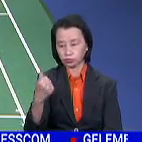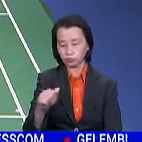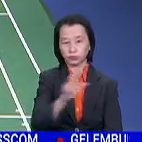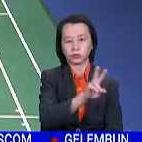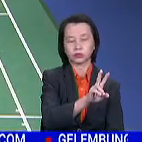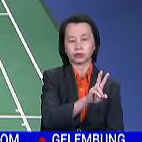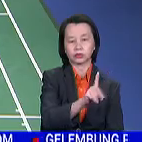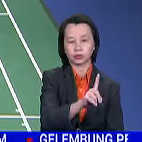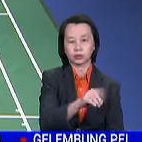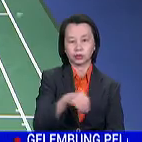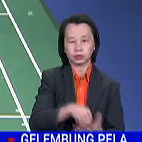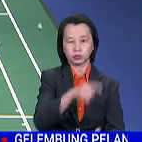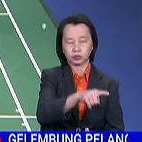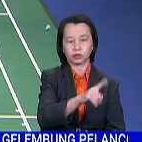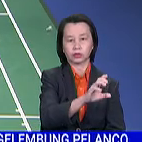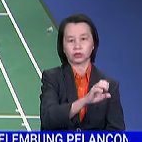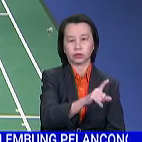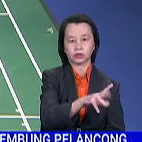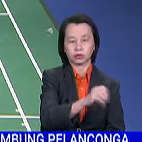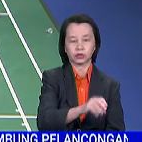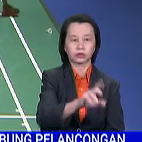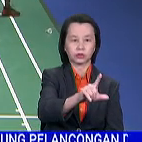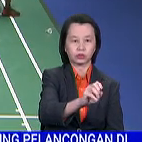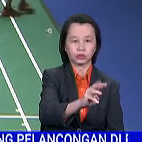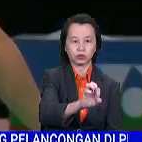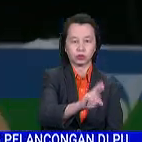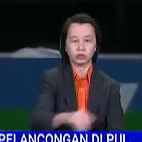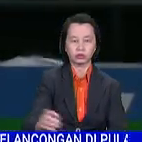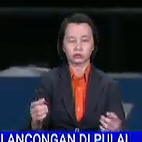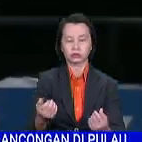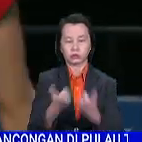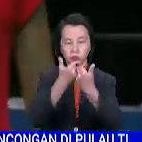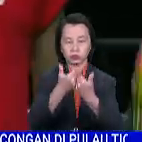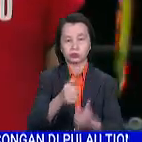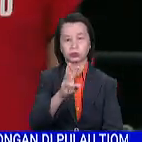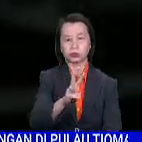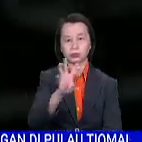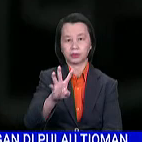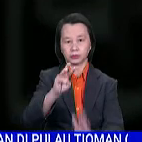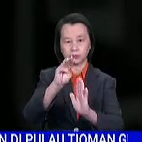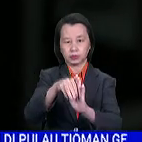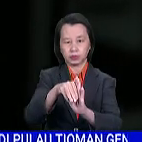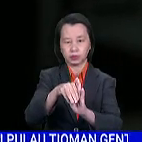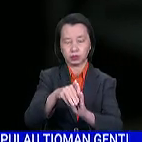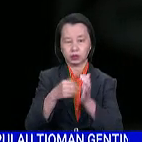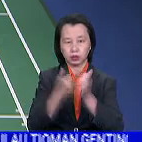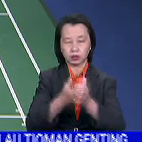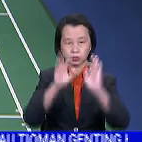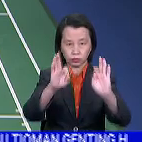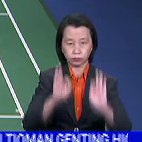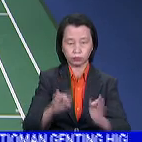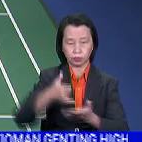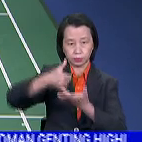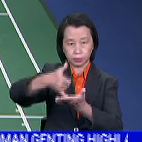1021 ditangani globe Soccer lovers dalam pertempuran selama 64 menit Negeri format